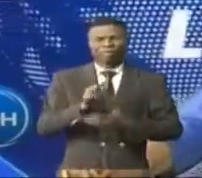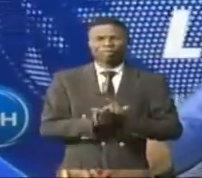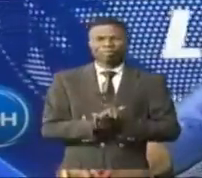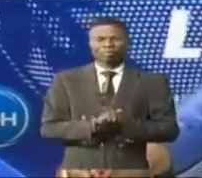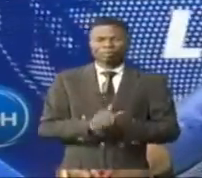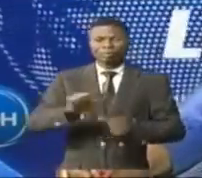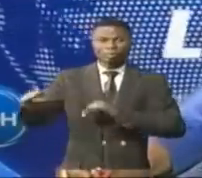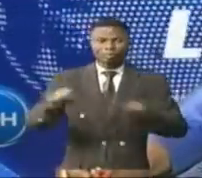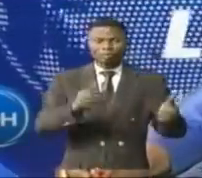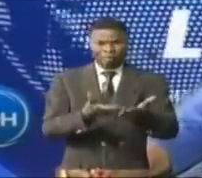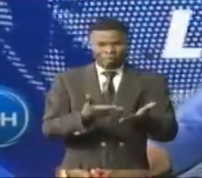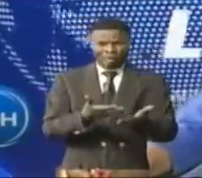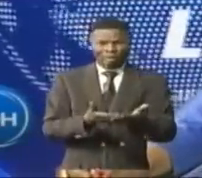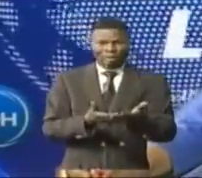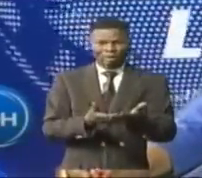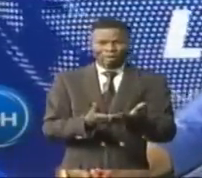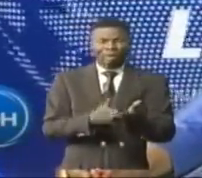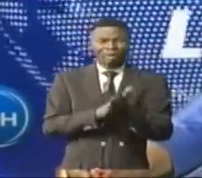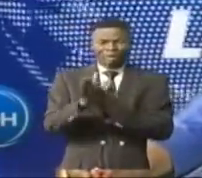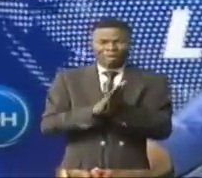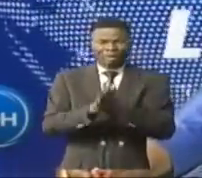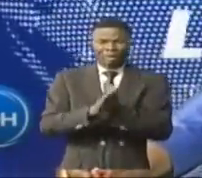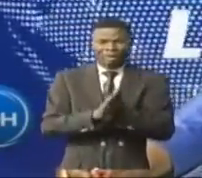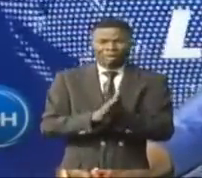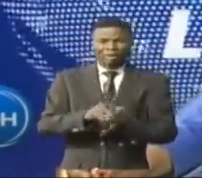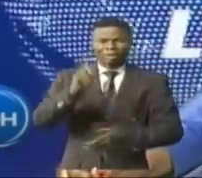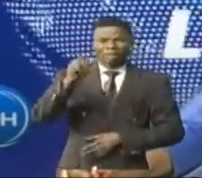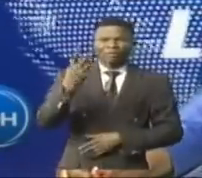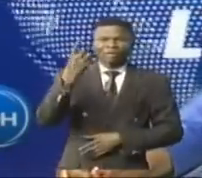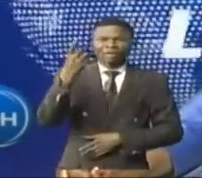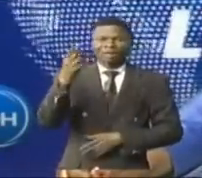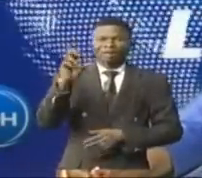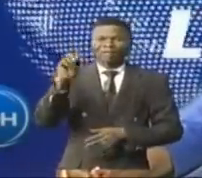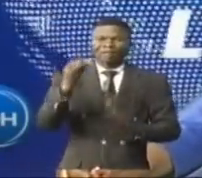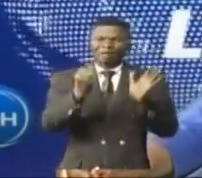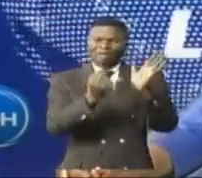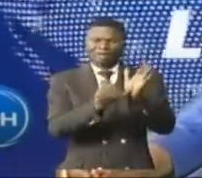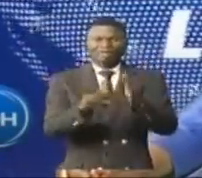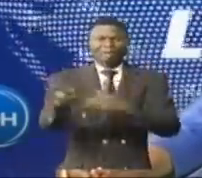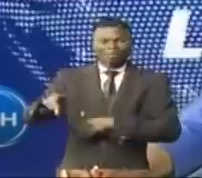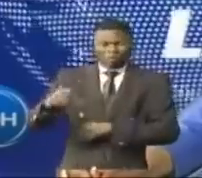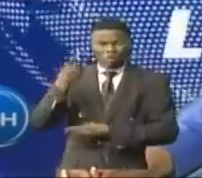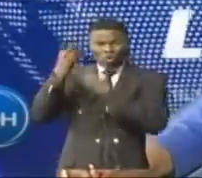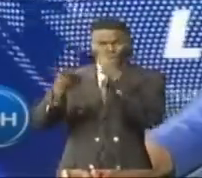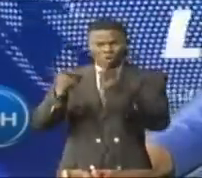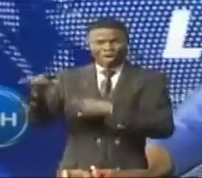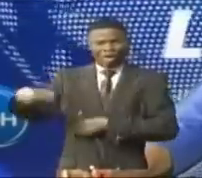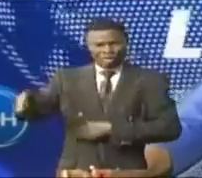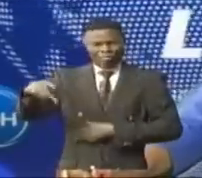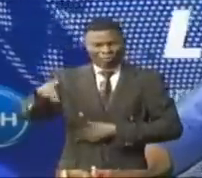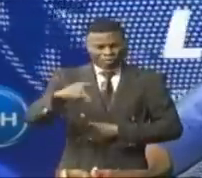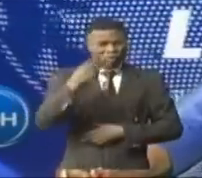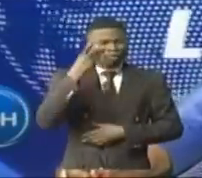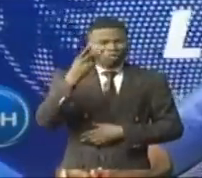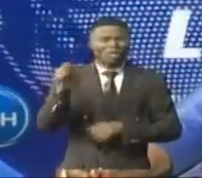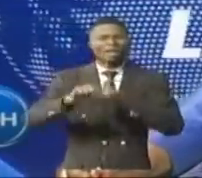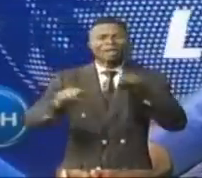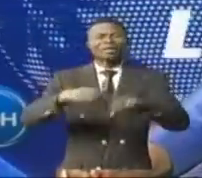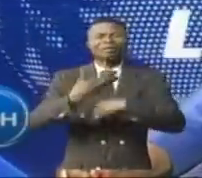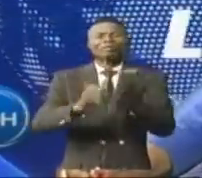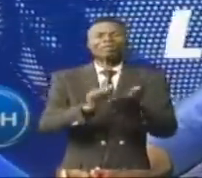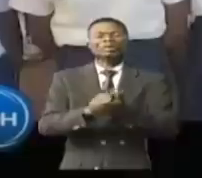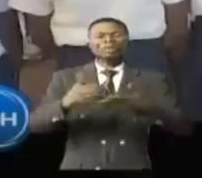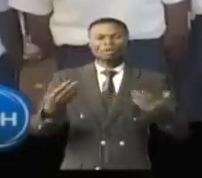Cet examen justement a concerné les 26 provinces. On fait le tour du pays avec Eric Kabamba dans ce